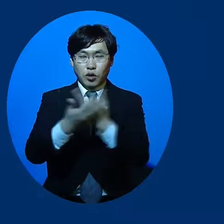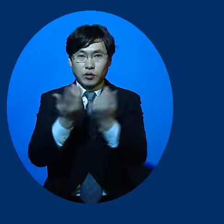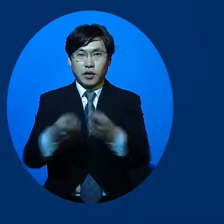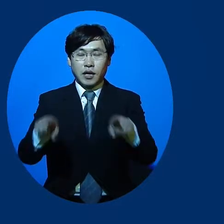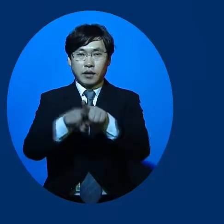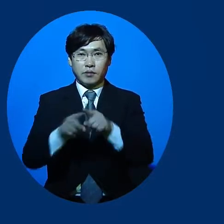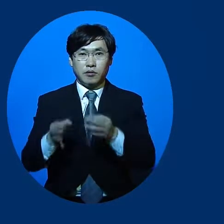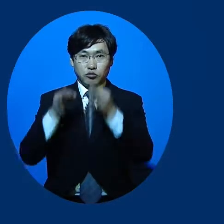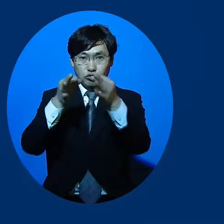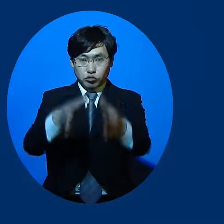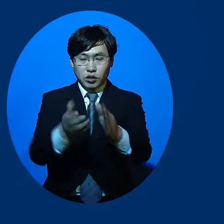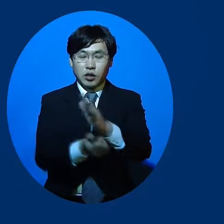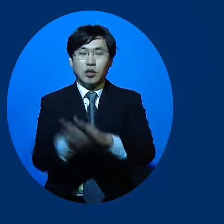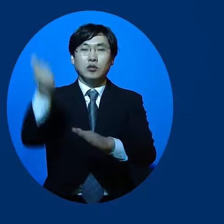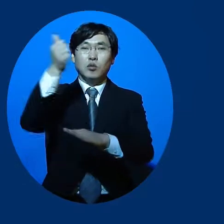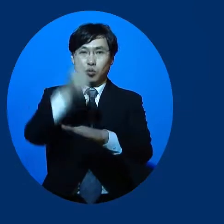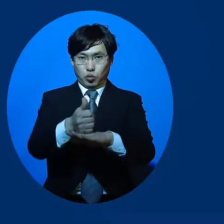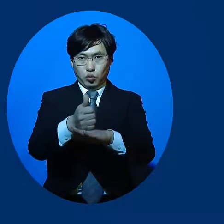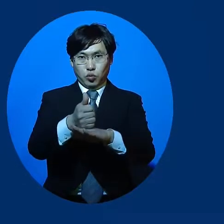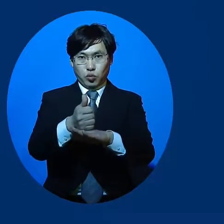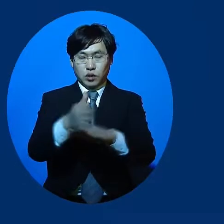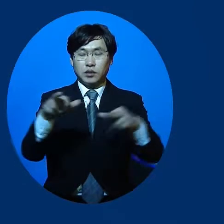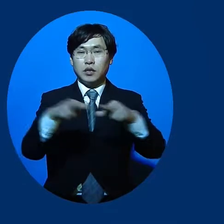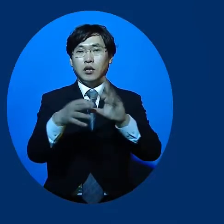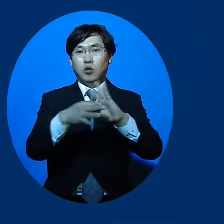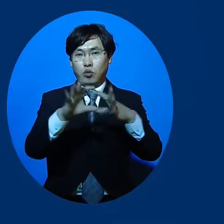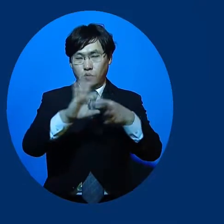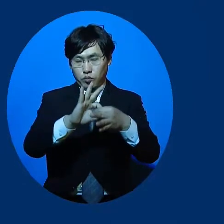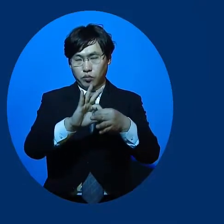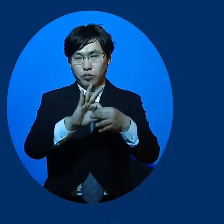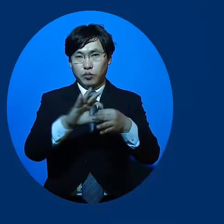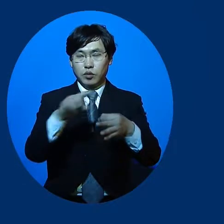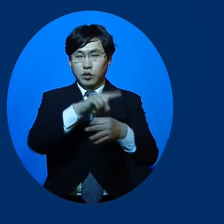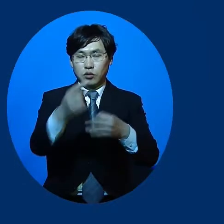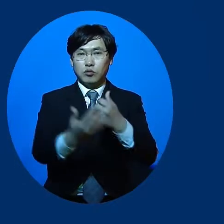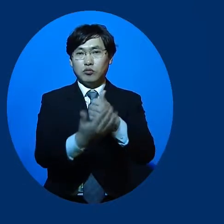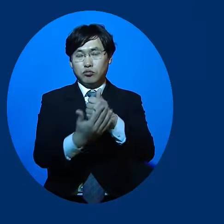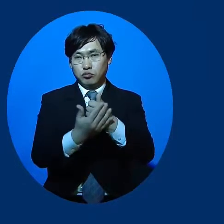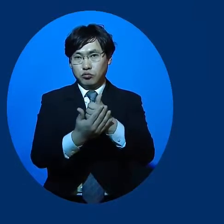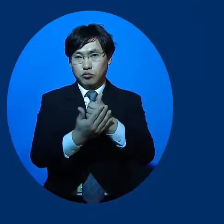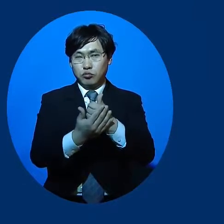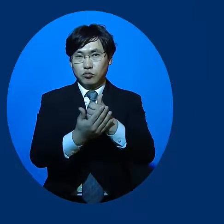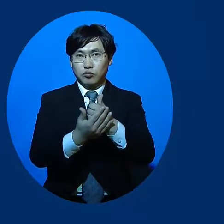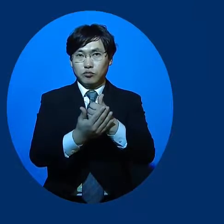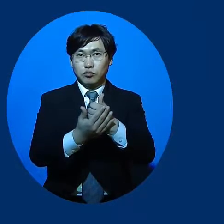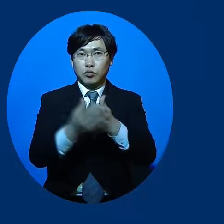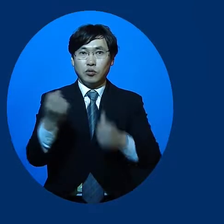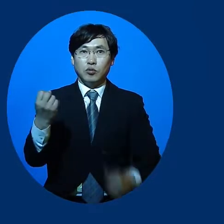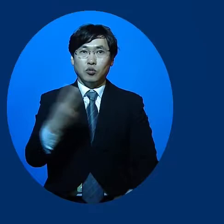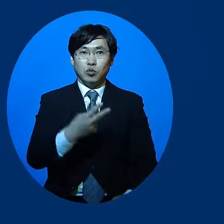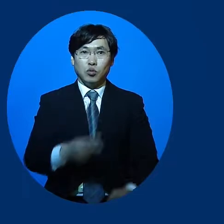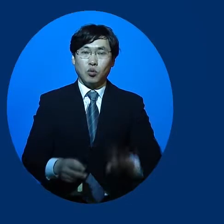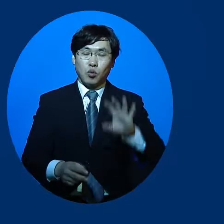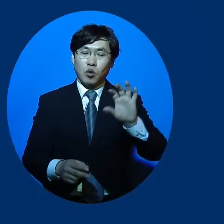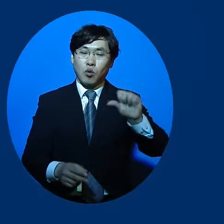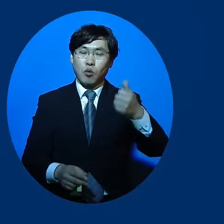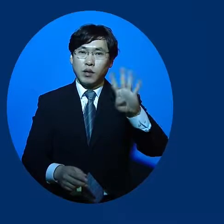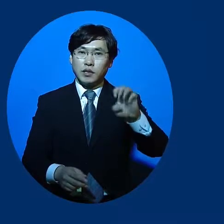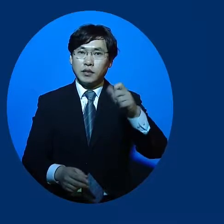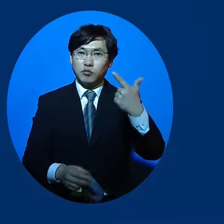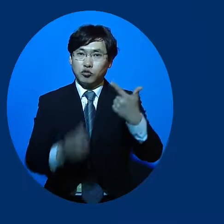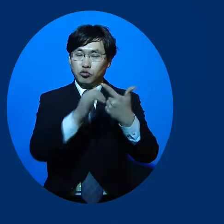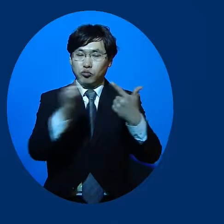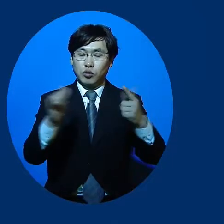개최한 성공적인 패럴림픽 대회로 6개 종목 49개국에서 570명의